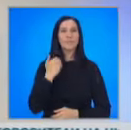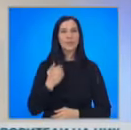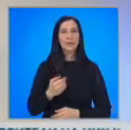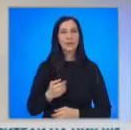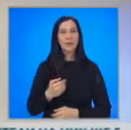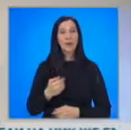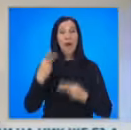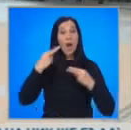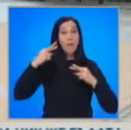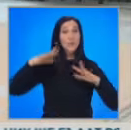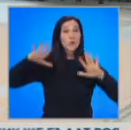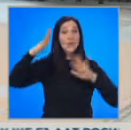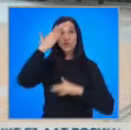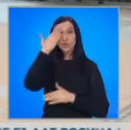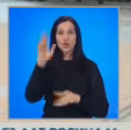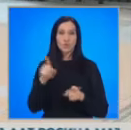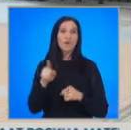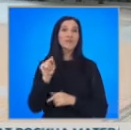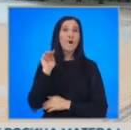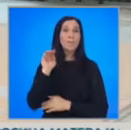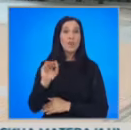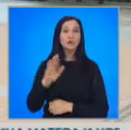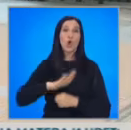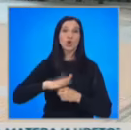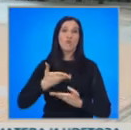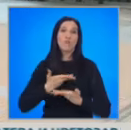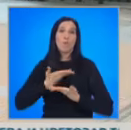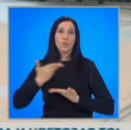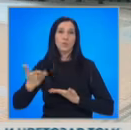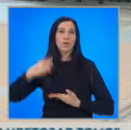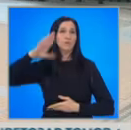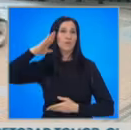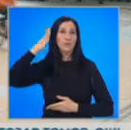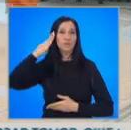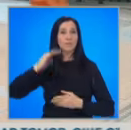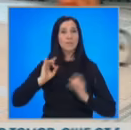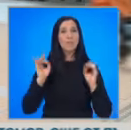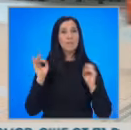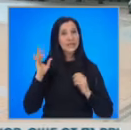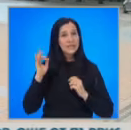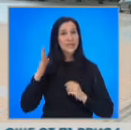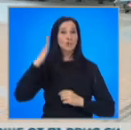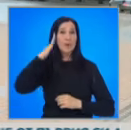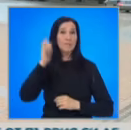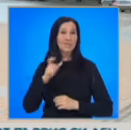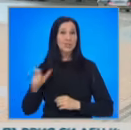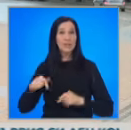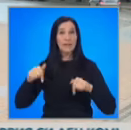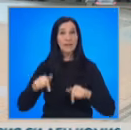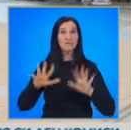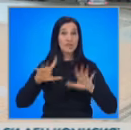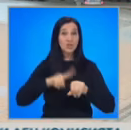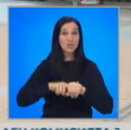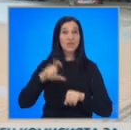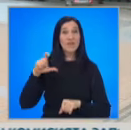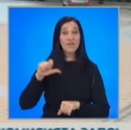Добър вечер. Прозрачно и честно управление. Това беше основното послание на служебния министър-председател и министрите му днес. Точно в 10 часа Стефан